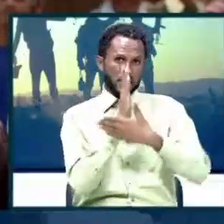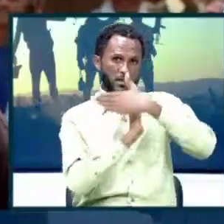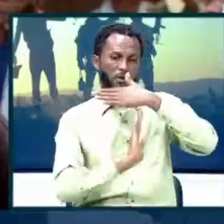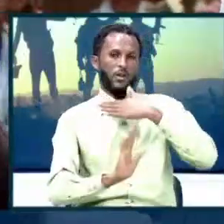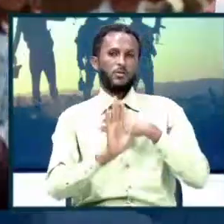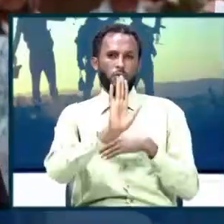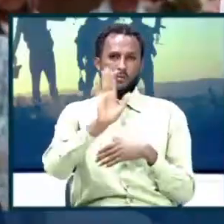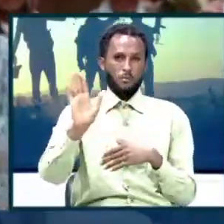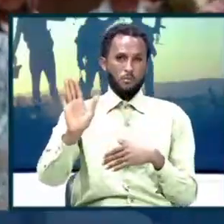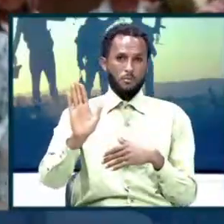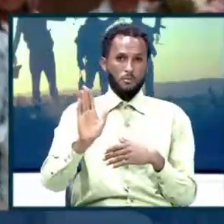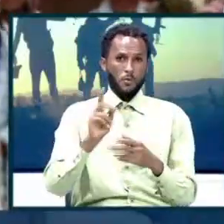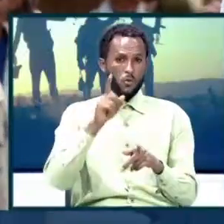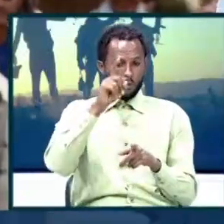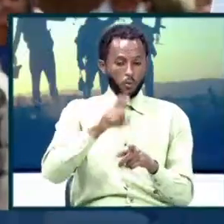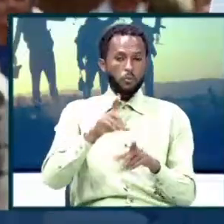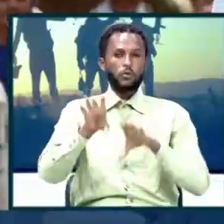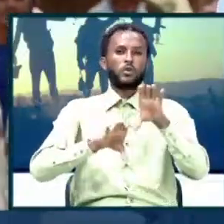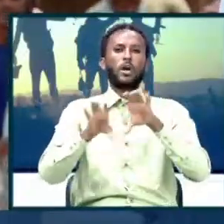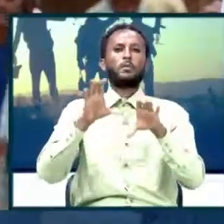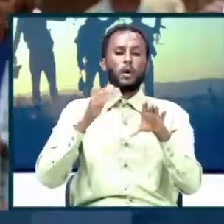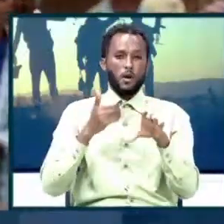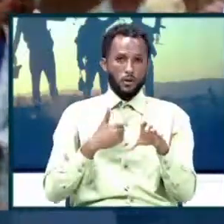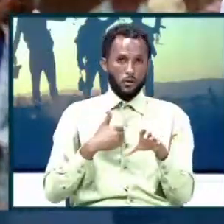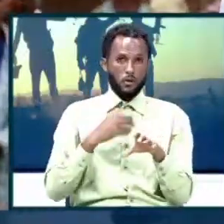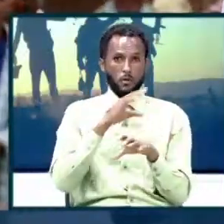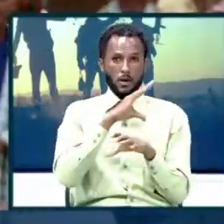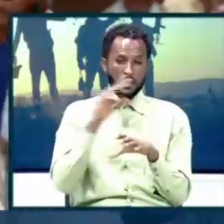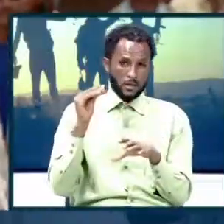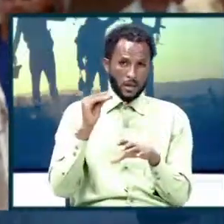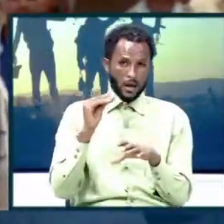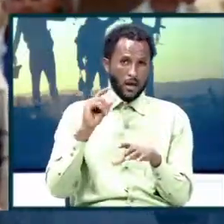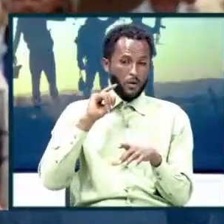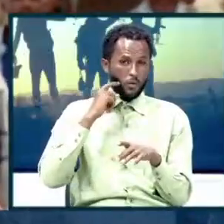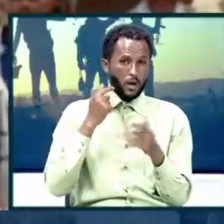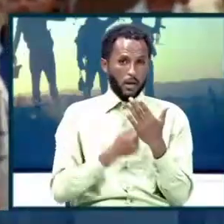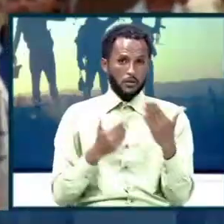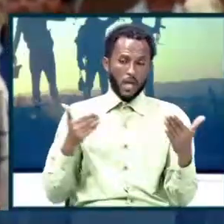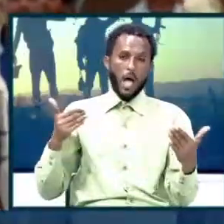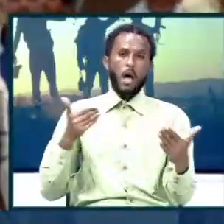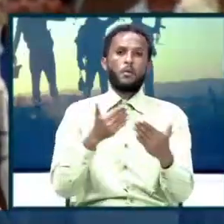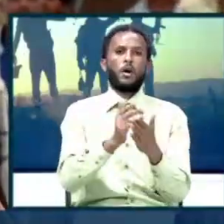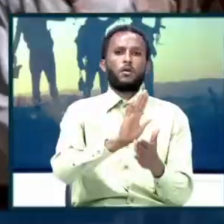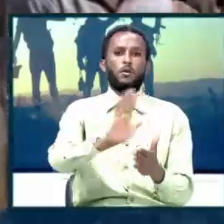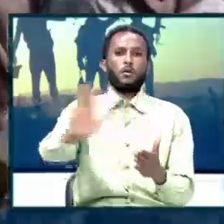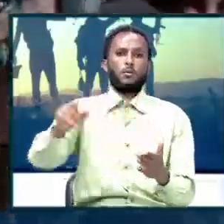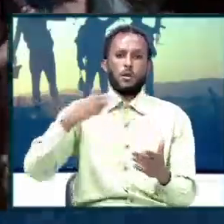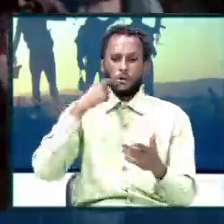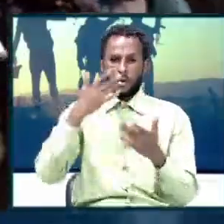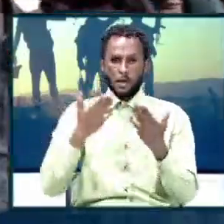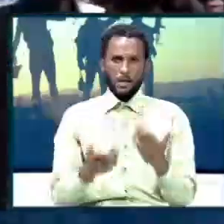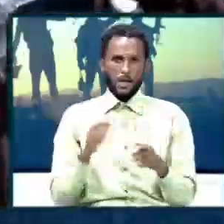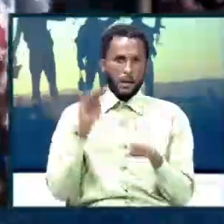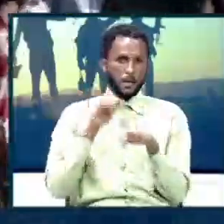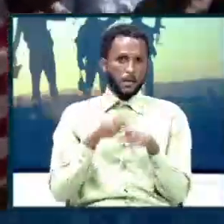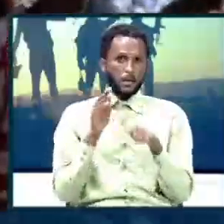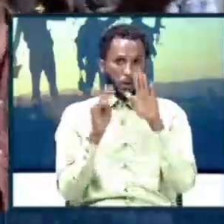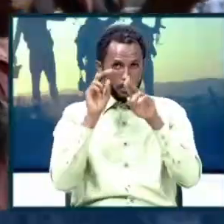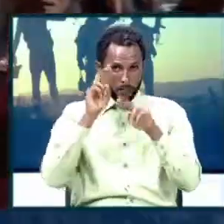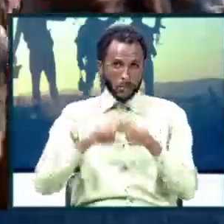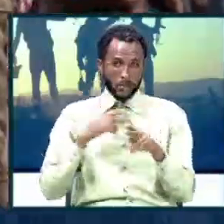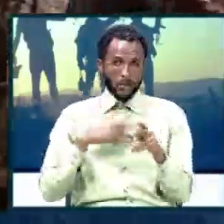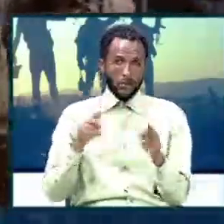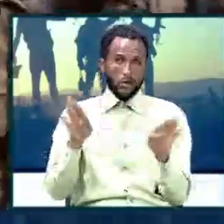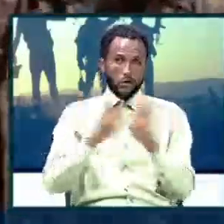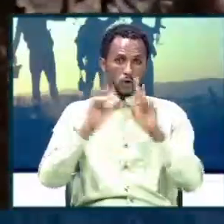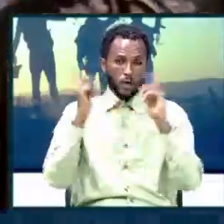ዝተወለድኩም እቲ ግቡእ ይኹን ትገብሩ ዘለኹም እማ እንቃዕ ንዚ ኣብቅዐካትኩም ክብል እየ ዝደሊ። ኣብ ልዕሊኡ ተነቢሩ ብዘሎ ዕፅዋን ክባን